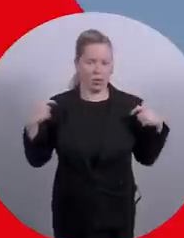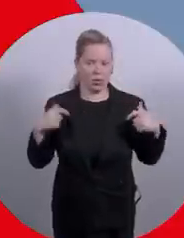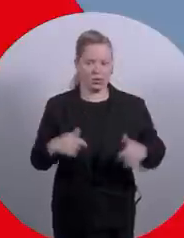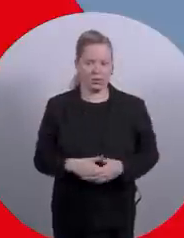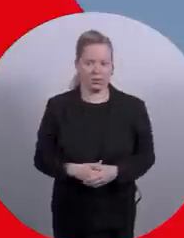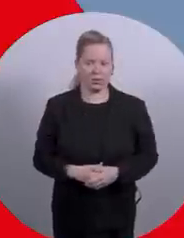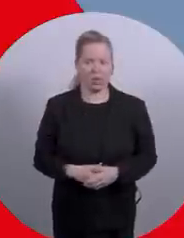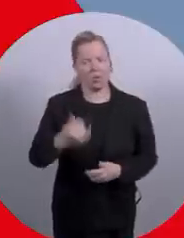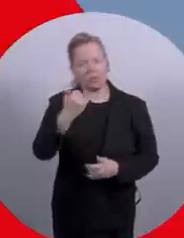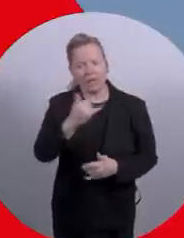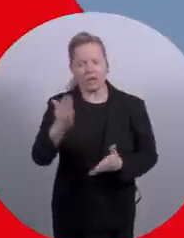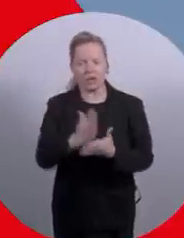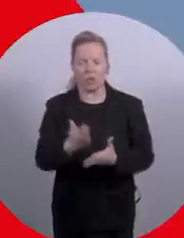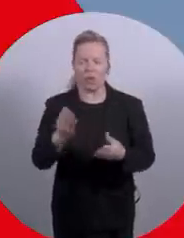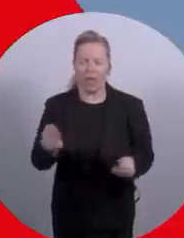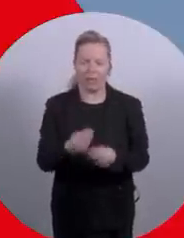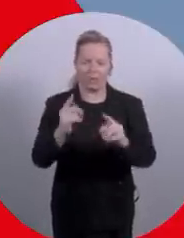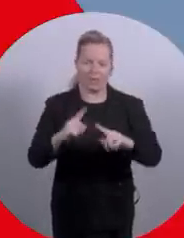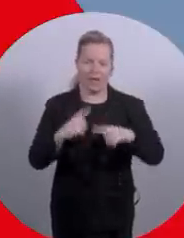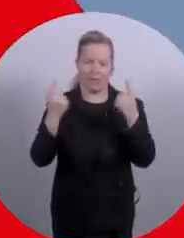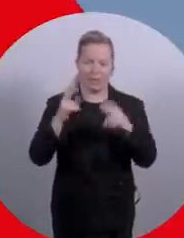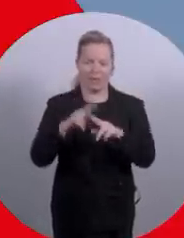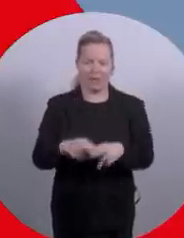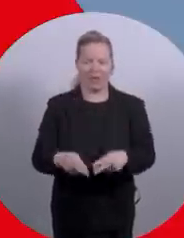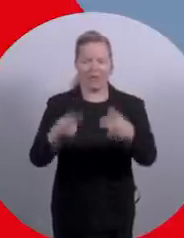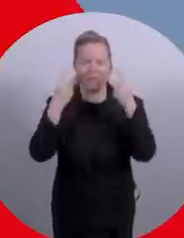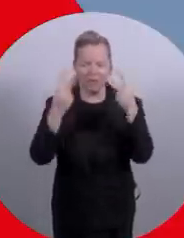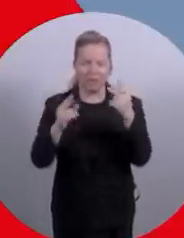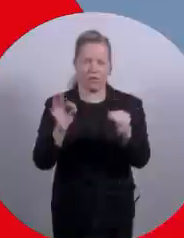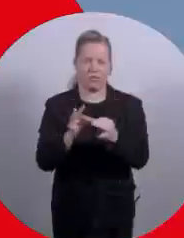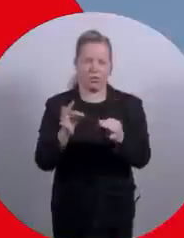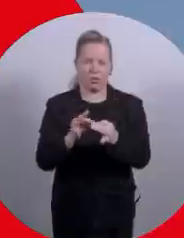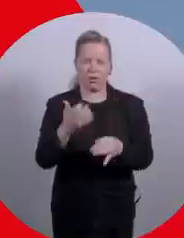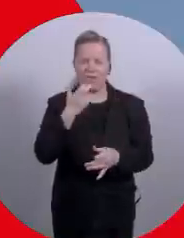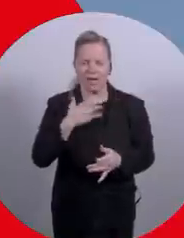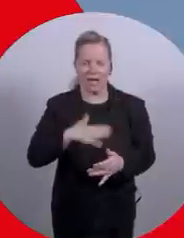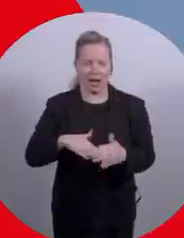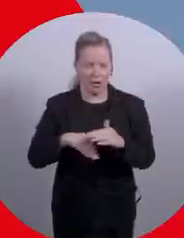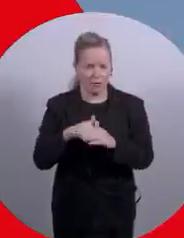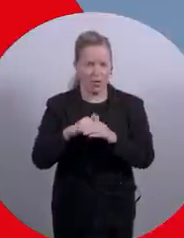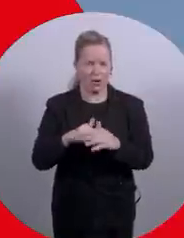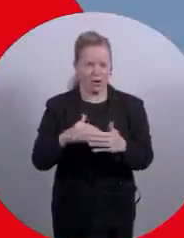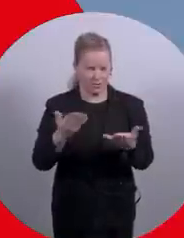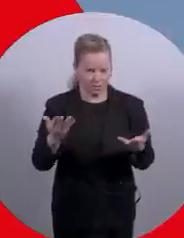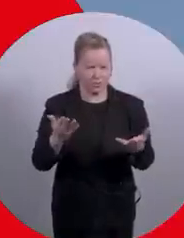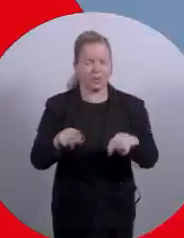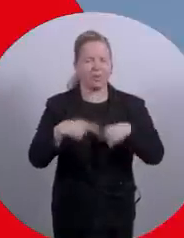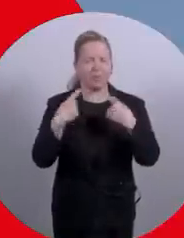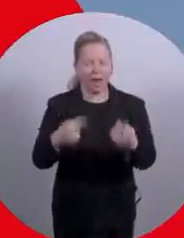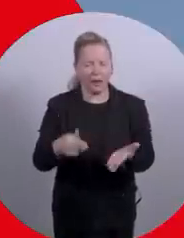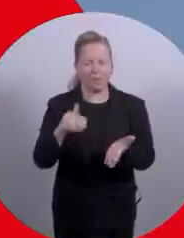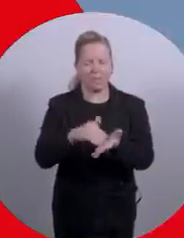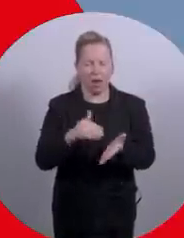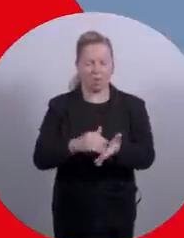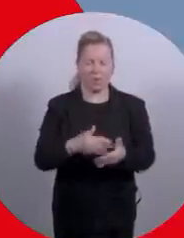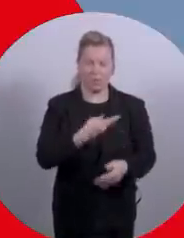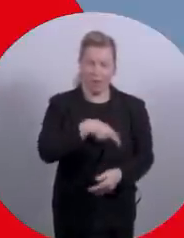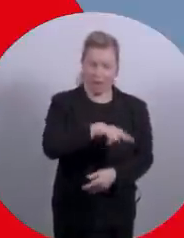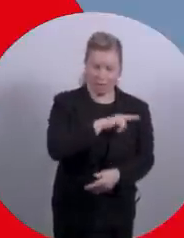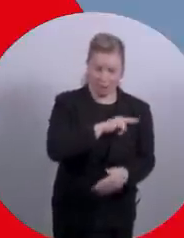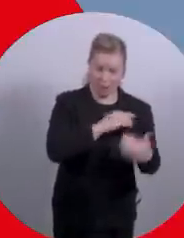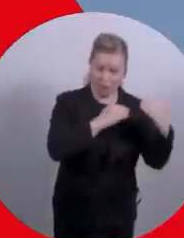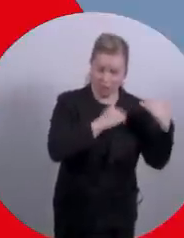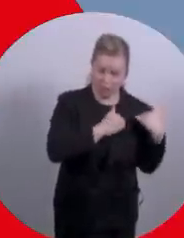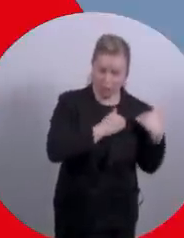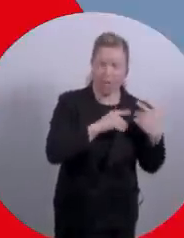Angst hat glaube ich erlebt wenn man diese wichtige Funktion erfüllen können wollen dann braucht es neben der Verantwortung die man trägt auch